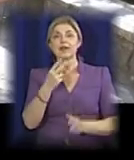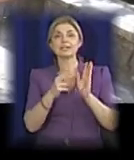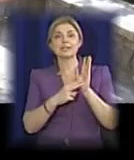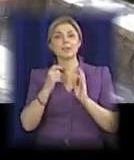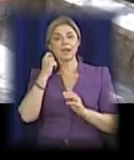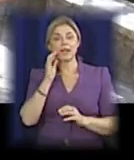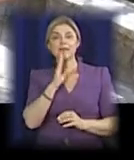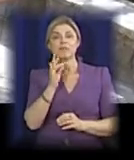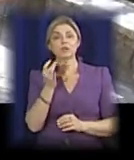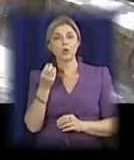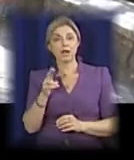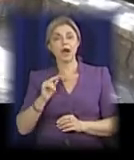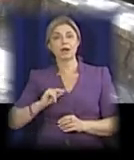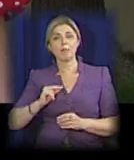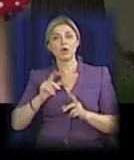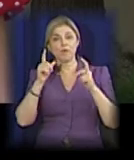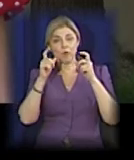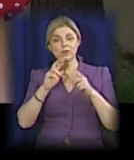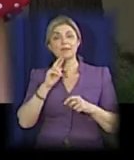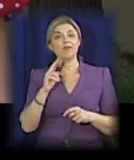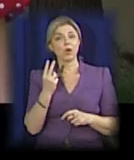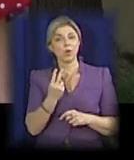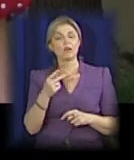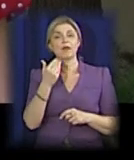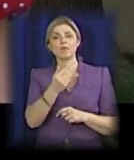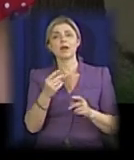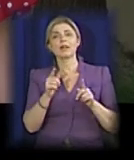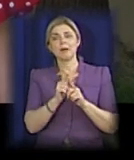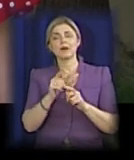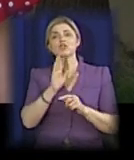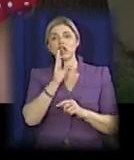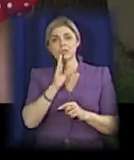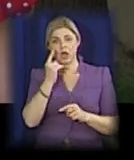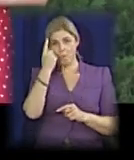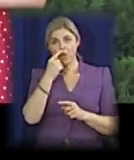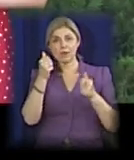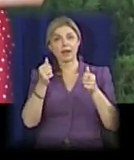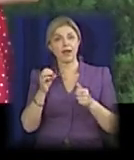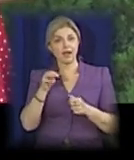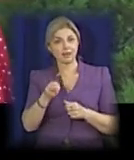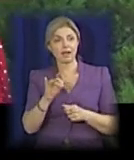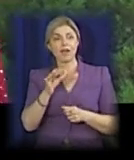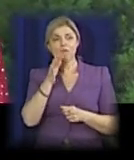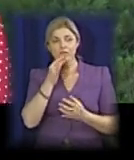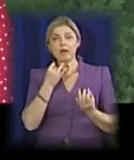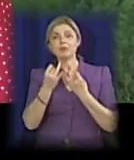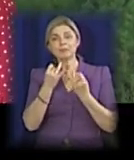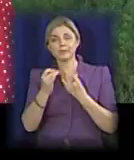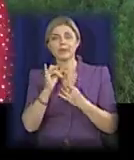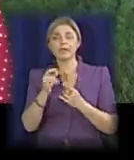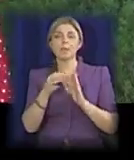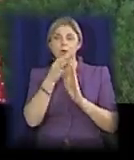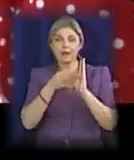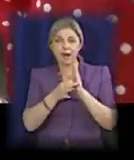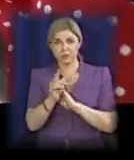27-річна Вікторія Білоусова працює фотографом 2 роки. Спеціалізується на жіночих портретах. Під час знімального процесу спілкується з моделлю та підказує, що